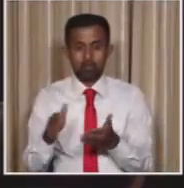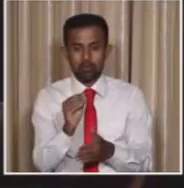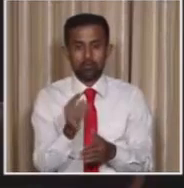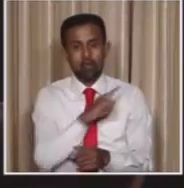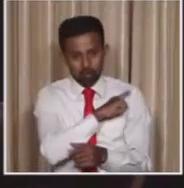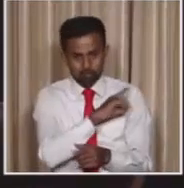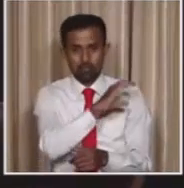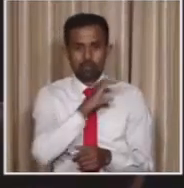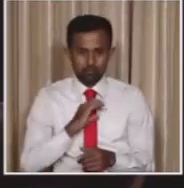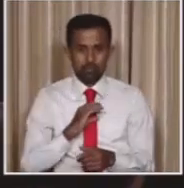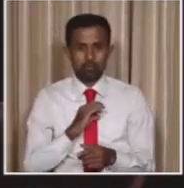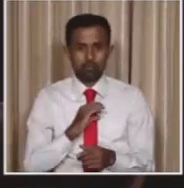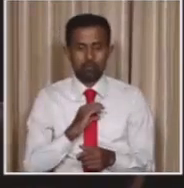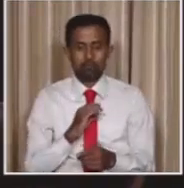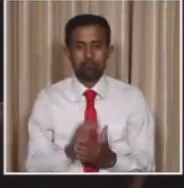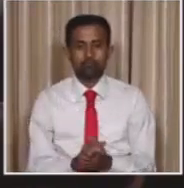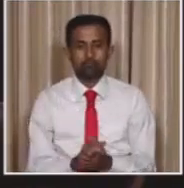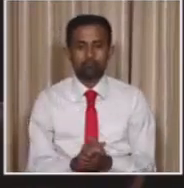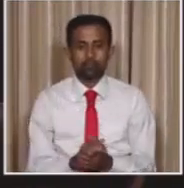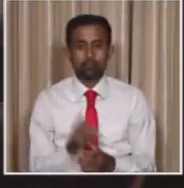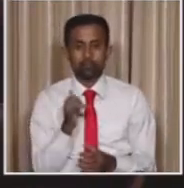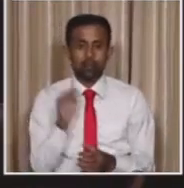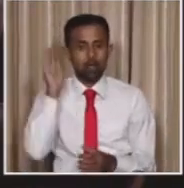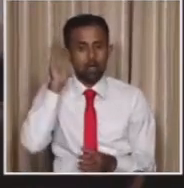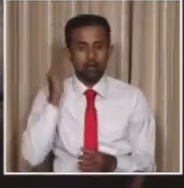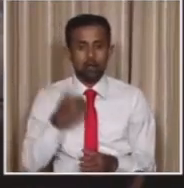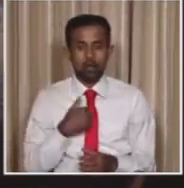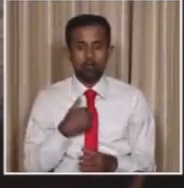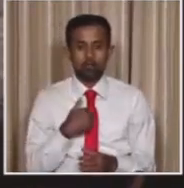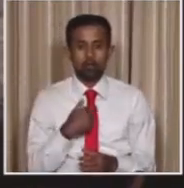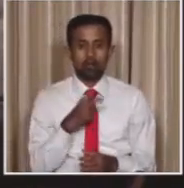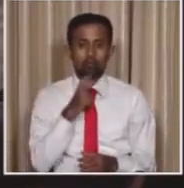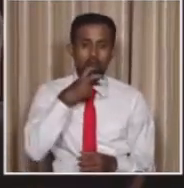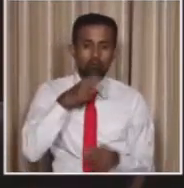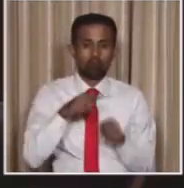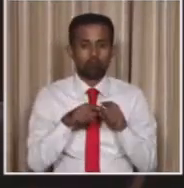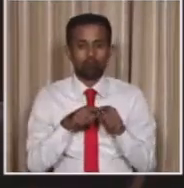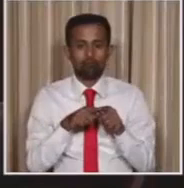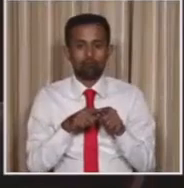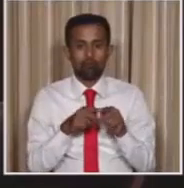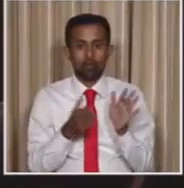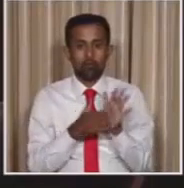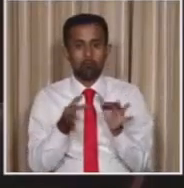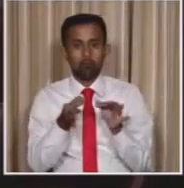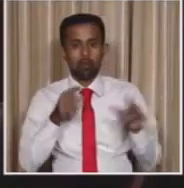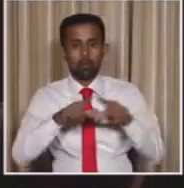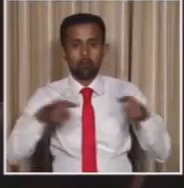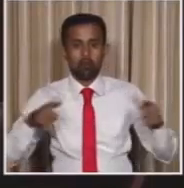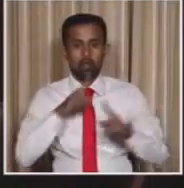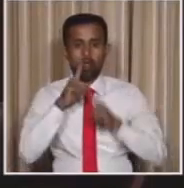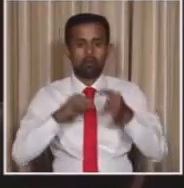අරවත් ගෙනල්ලා ගෙවන්න. දැන් මොනවද? දැන් සමහරුන්ගෙන් අහනකොට අපේ පැත්තේ ඉන්න අර ගිරෝ වගේ මයියංගනේ භාෂාවෙන් කතා කරන එකේ